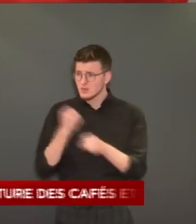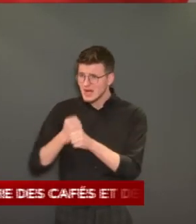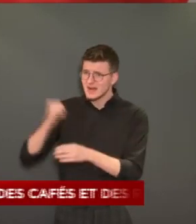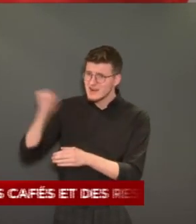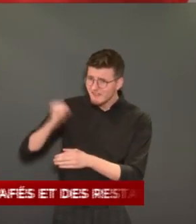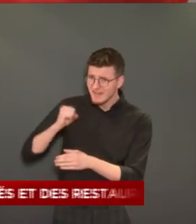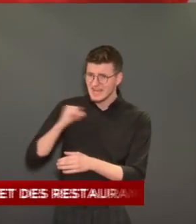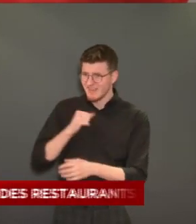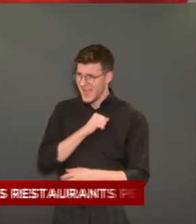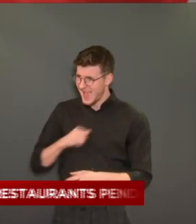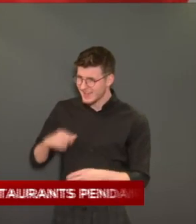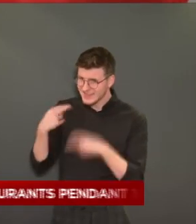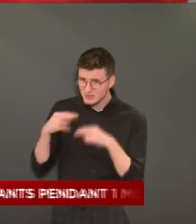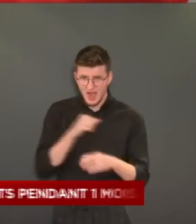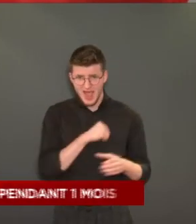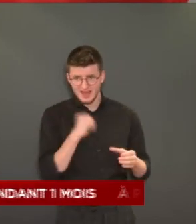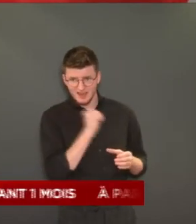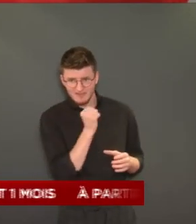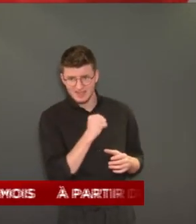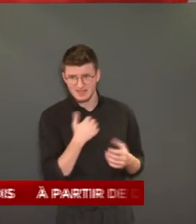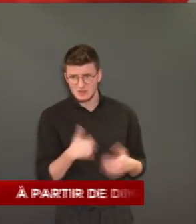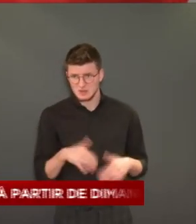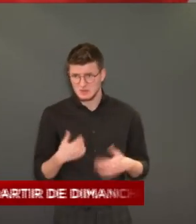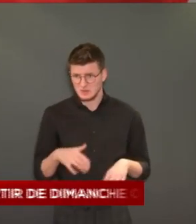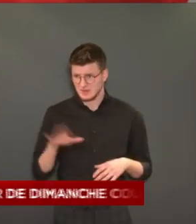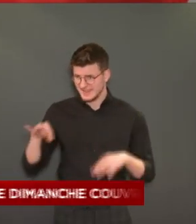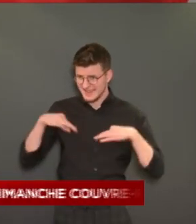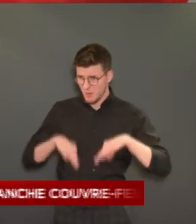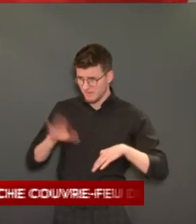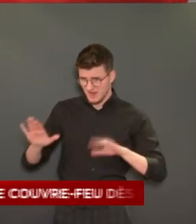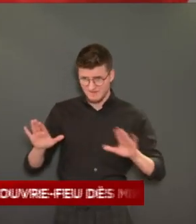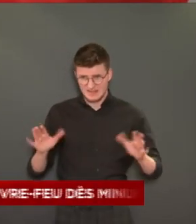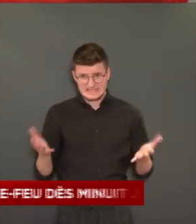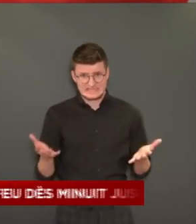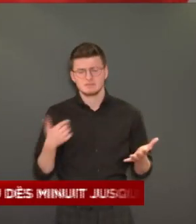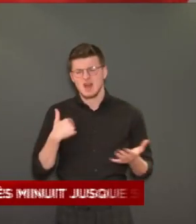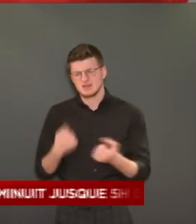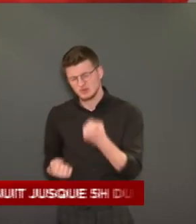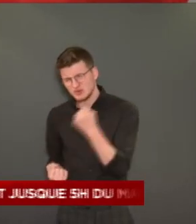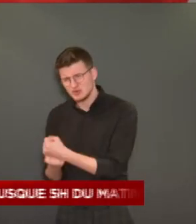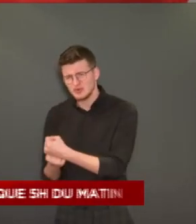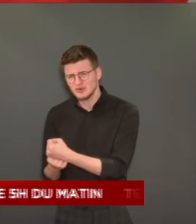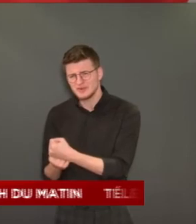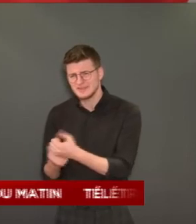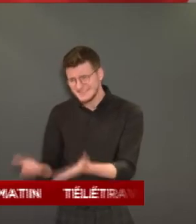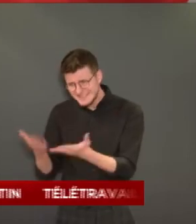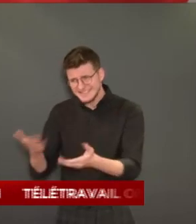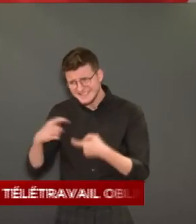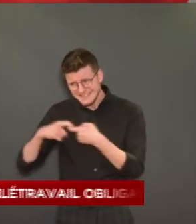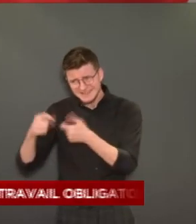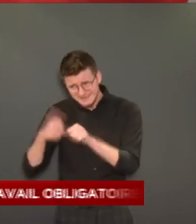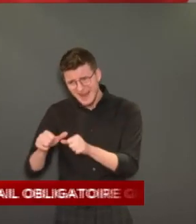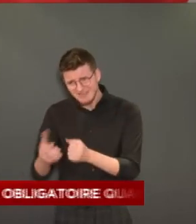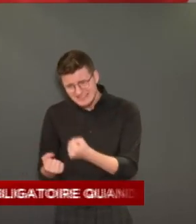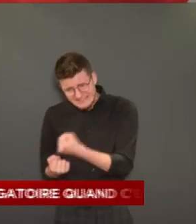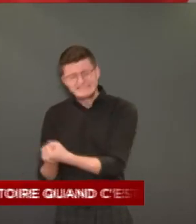Tous les exploitants de cafés, de restaurants, eh bien, ils le font parce qu'ils doivent gagner leur vie. Et nous allons soutenir ces personnes, nous allons les aider